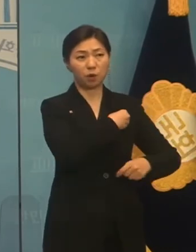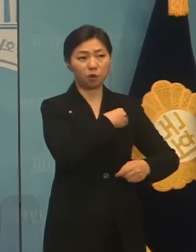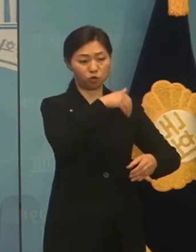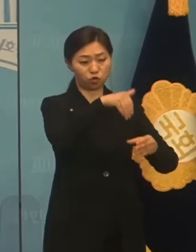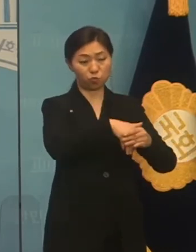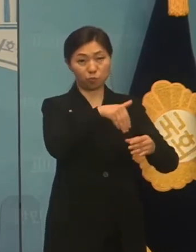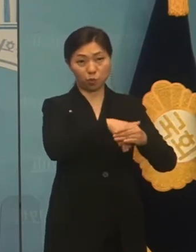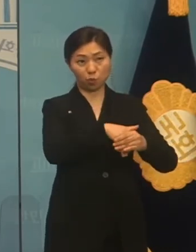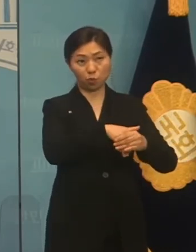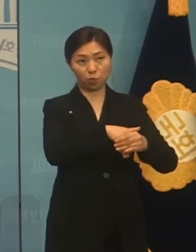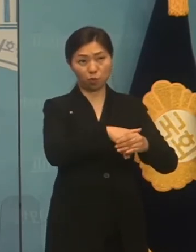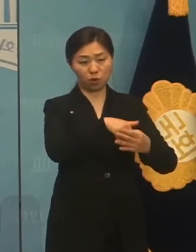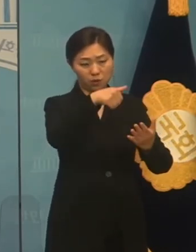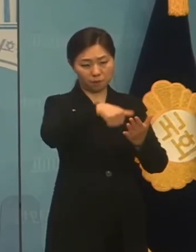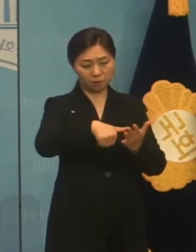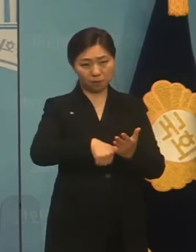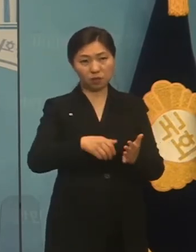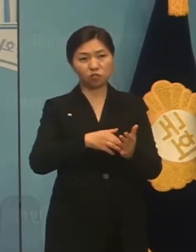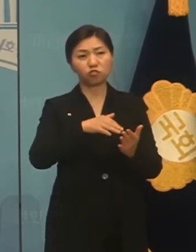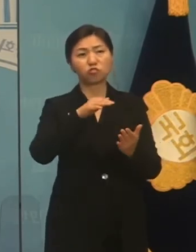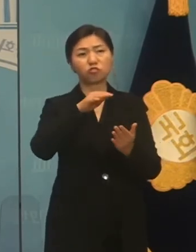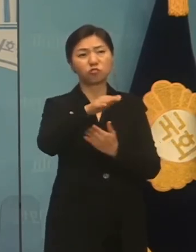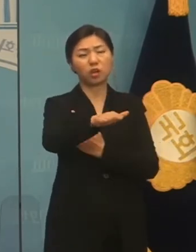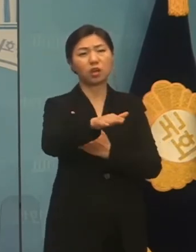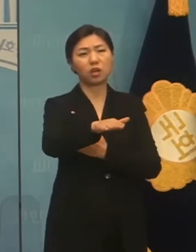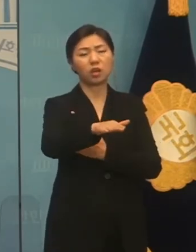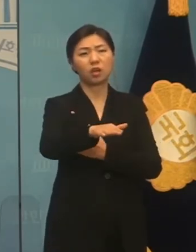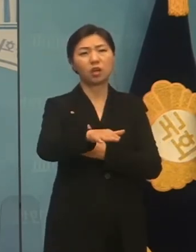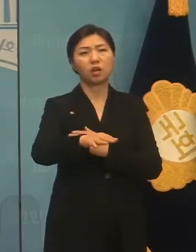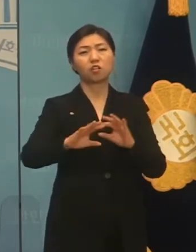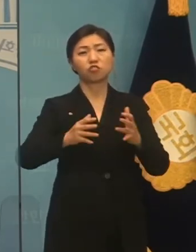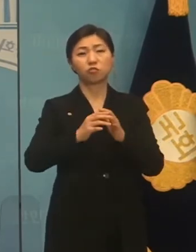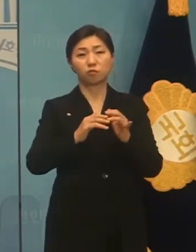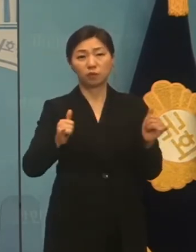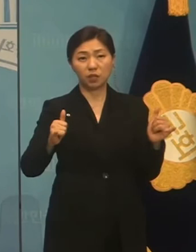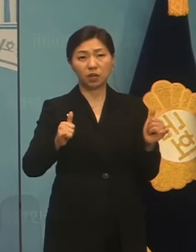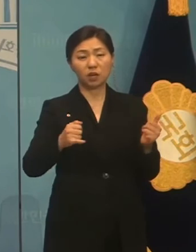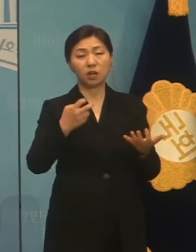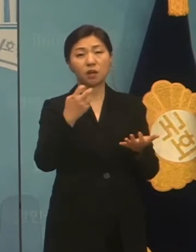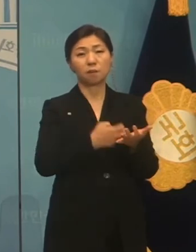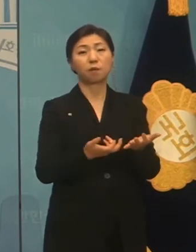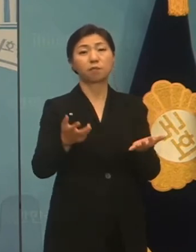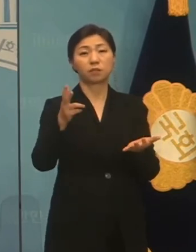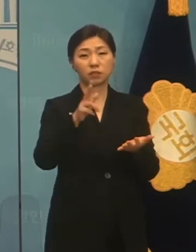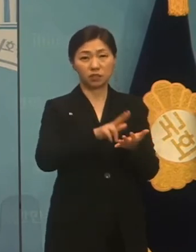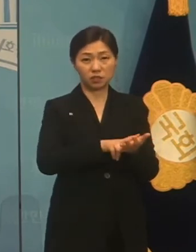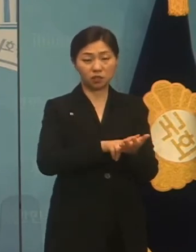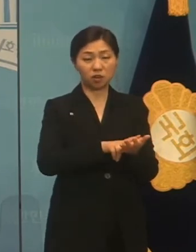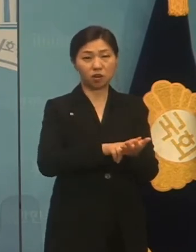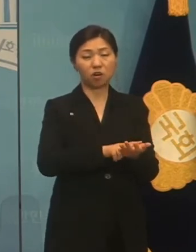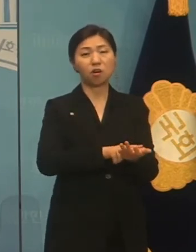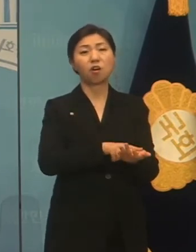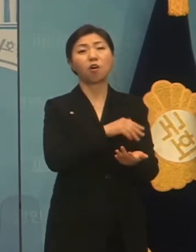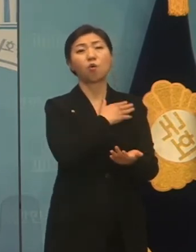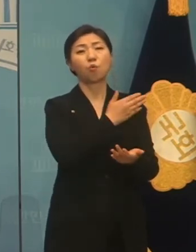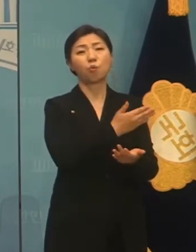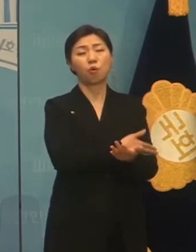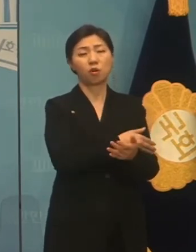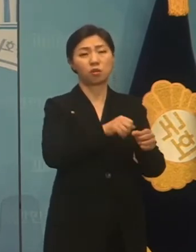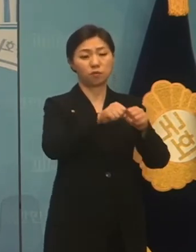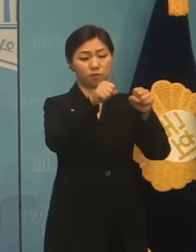그 국민의 입법 발의권이 실현될 수 있는 시스템을